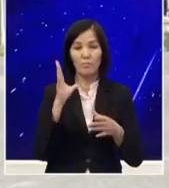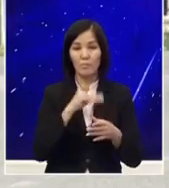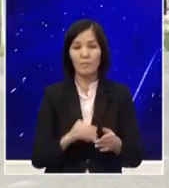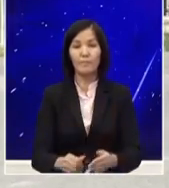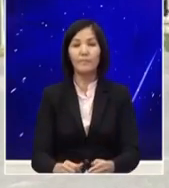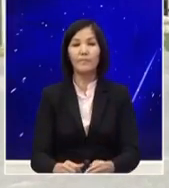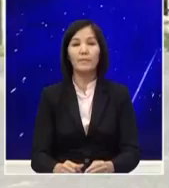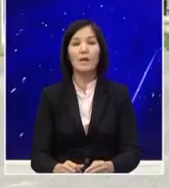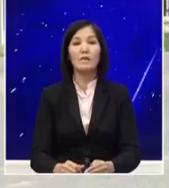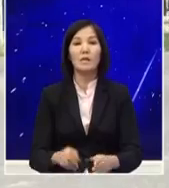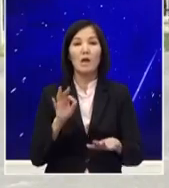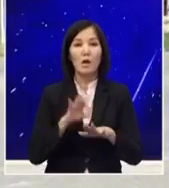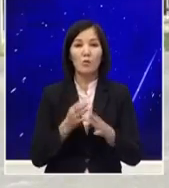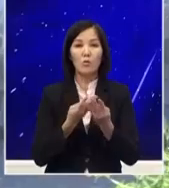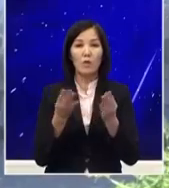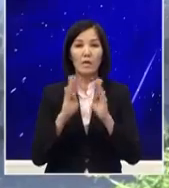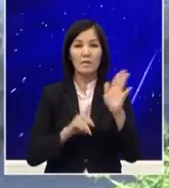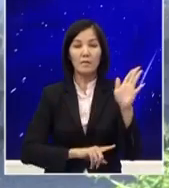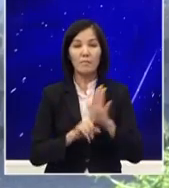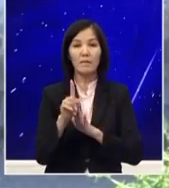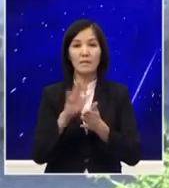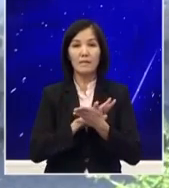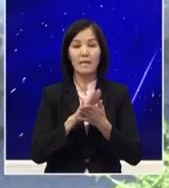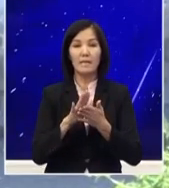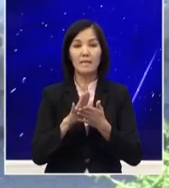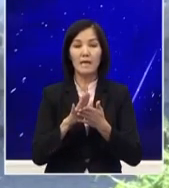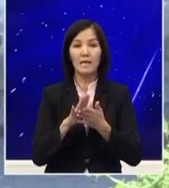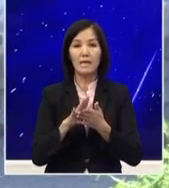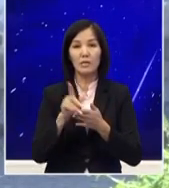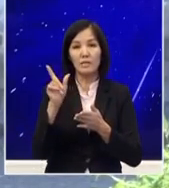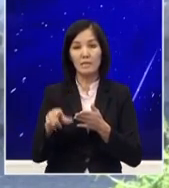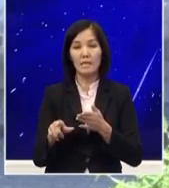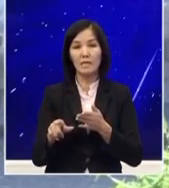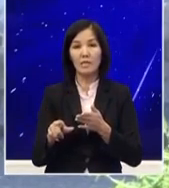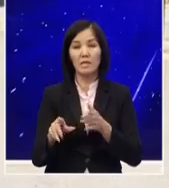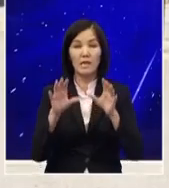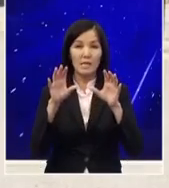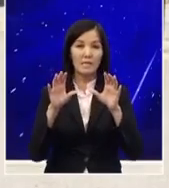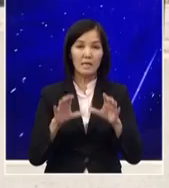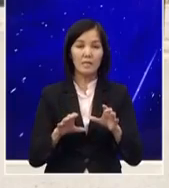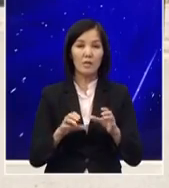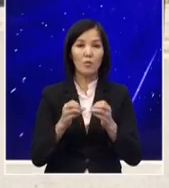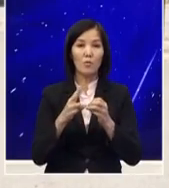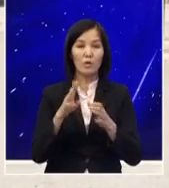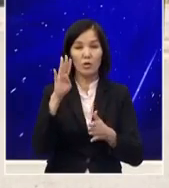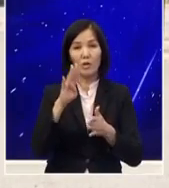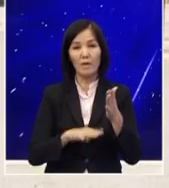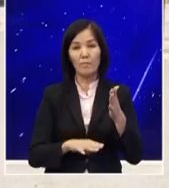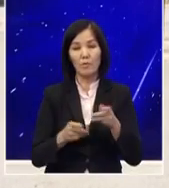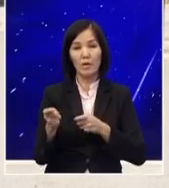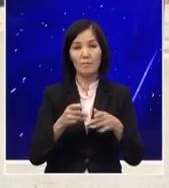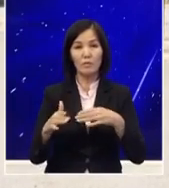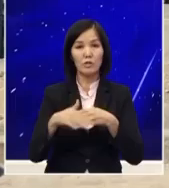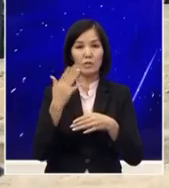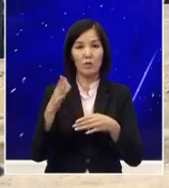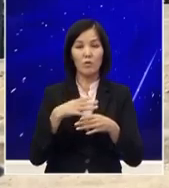кетейік, тәжірибе басталғалы Ақсуда санитарлық талаптарды сақтамаған жеке және заңды тұлғаларға 12 айыппұл түріндегі әкімшілік жаза